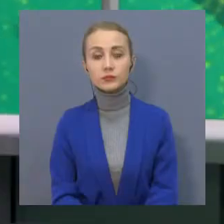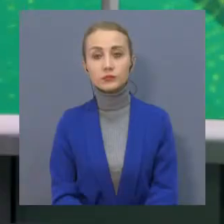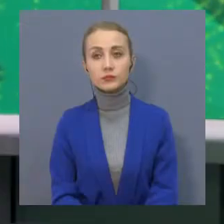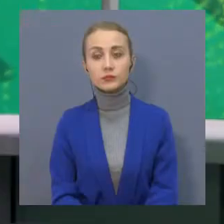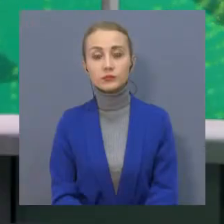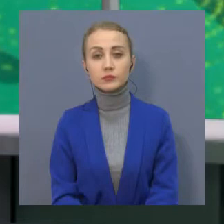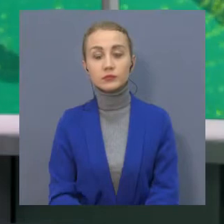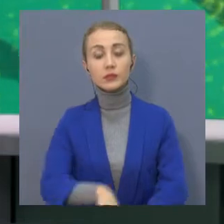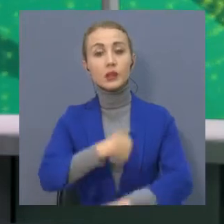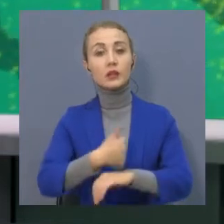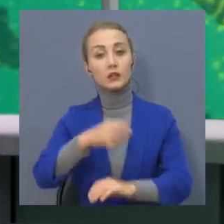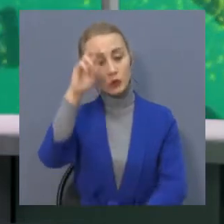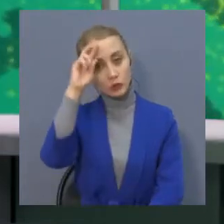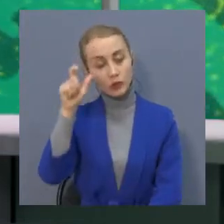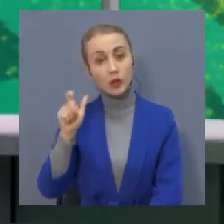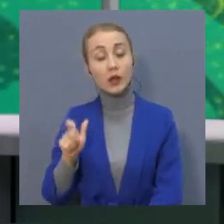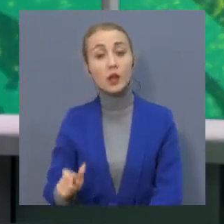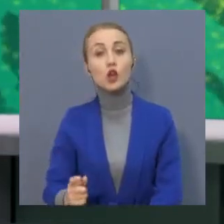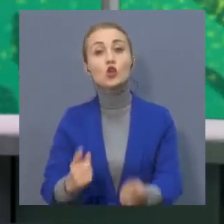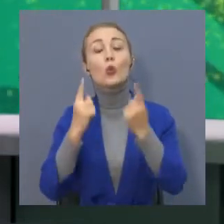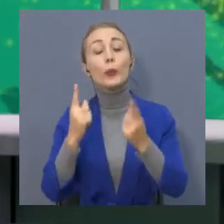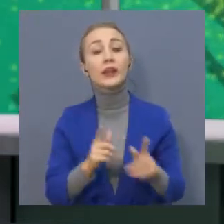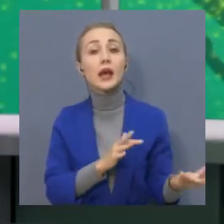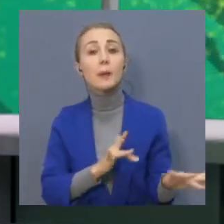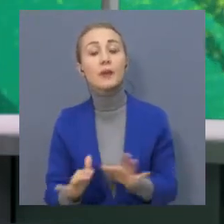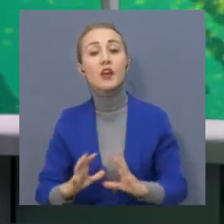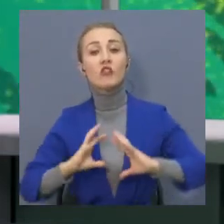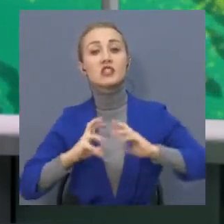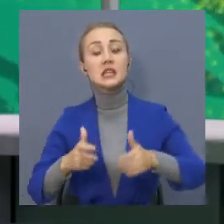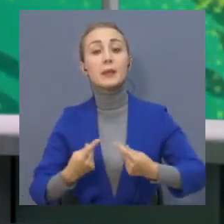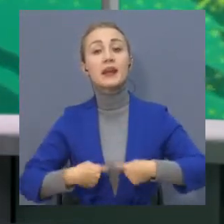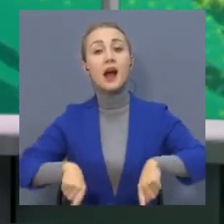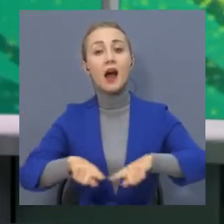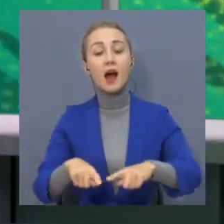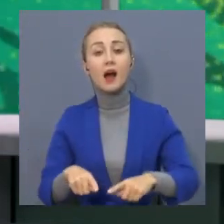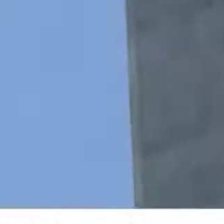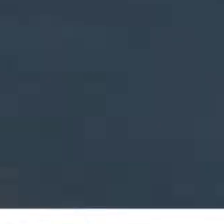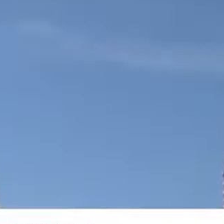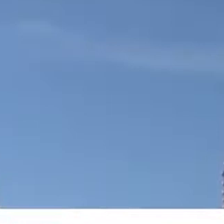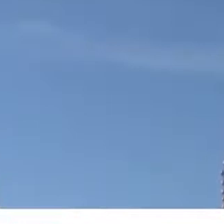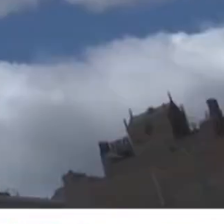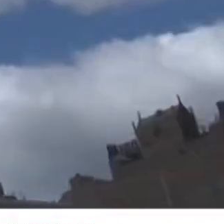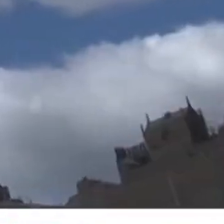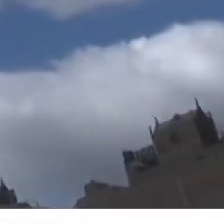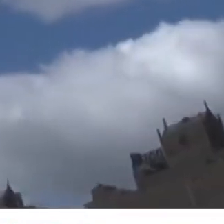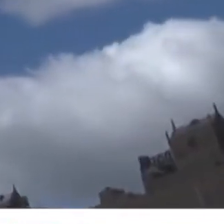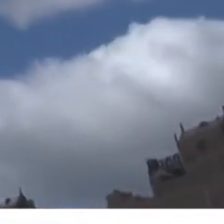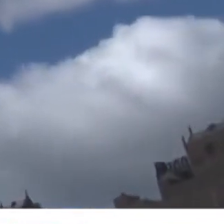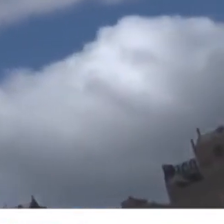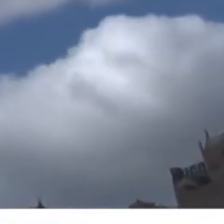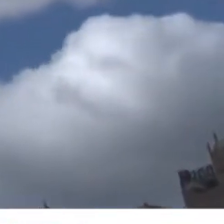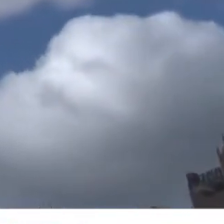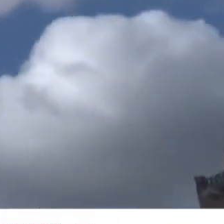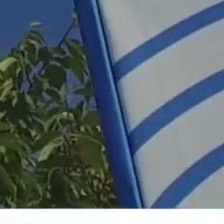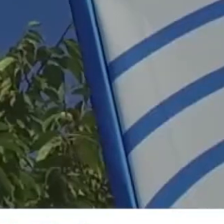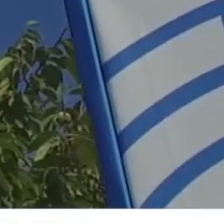Мемлекет басы дүниежүзілік ұйымның мерейтойлық шарасы аясында Біріккен ұлттар ұйымы бас ассамблеясы 75-ші сессиясының жалпы саяси дебаттарында